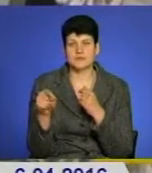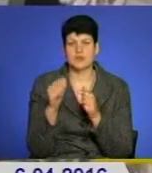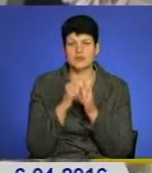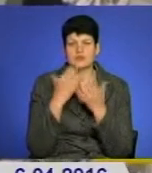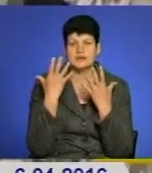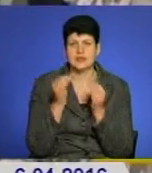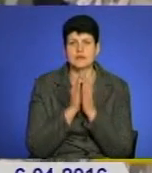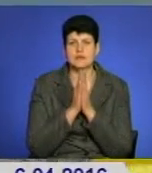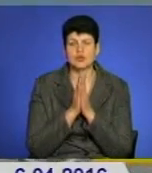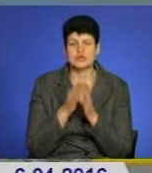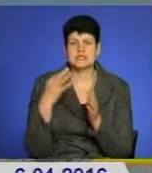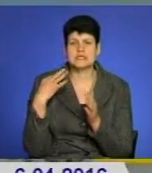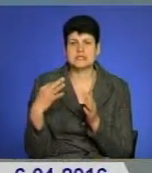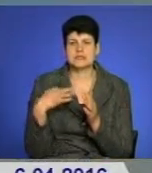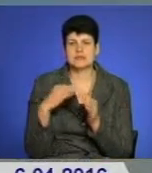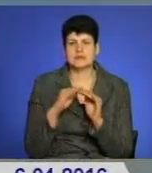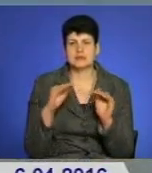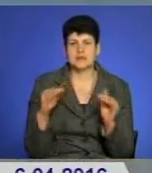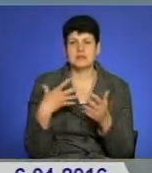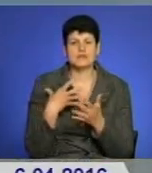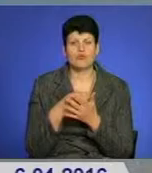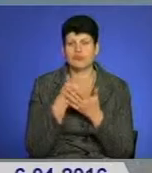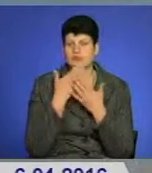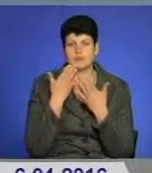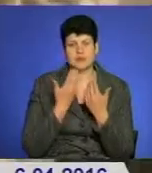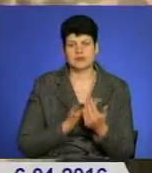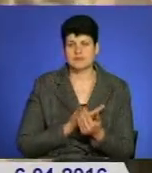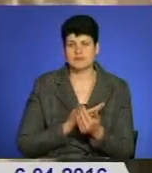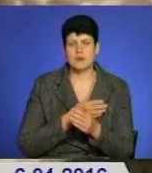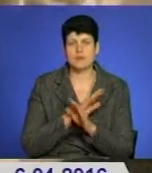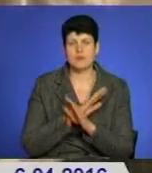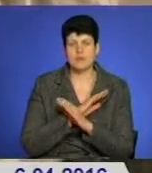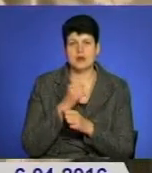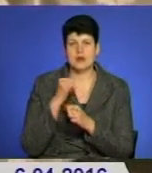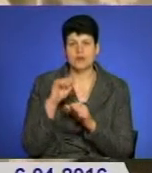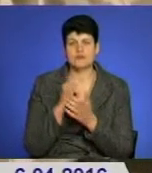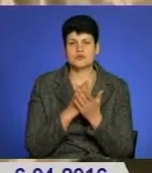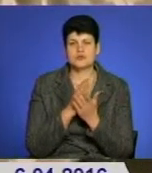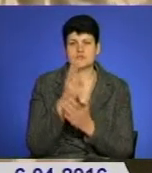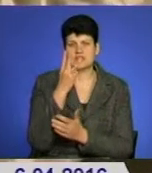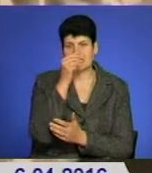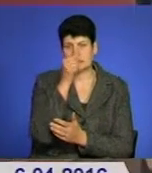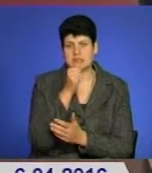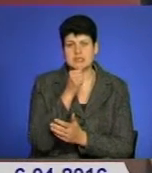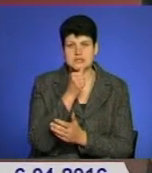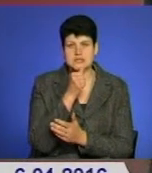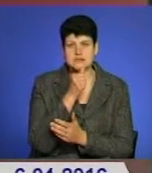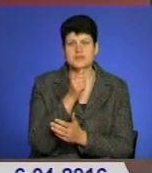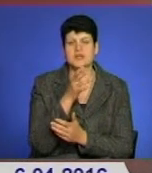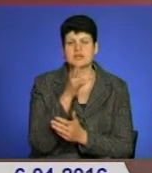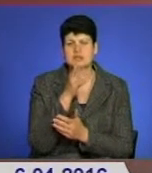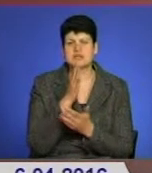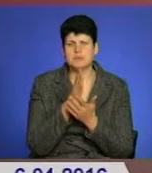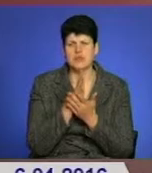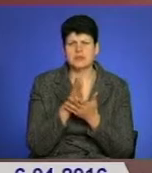молиться за синів українських. Свого вже немає серед живих. Помер героєм, відслуживши лише 3 місяці. Час мав би